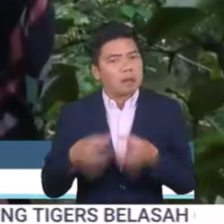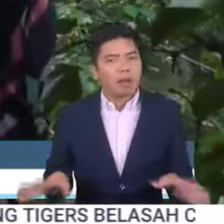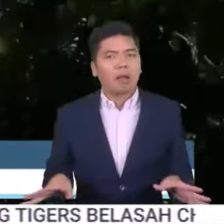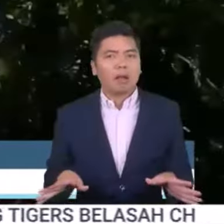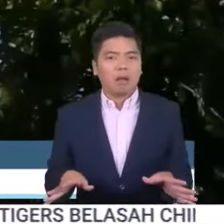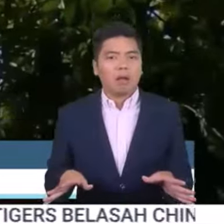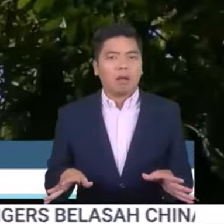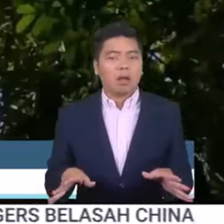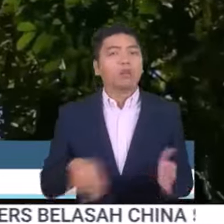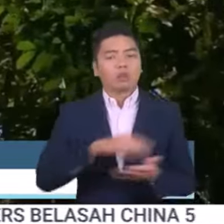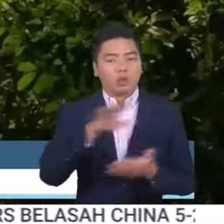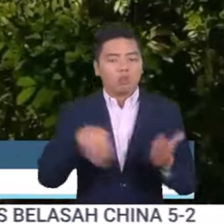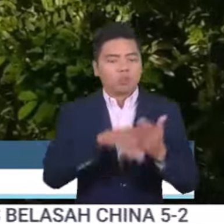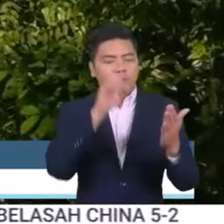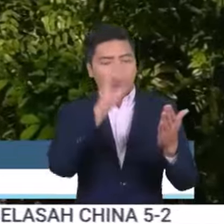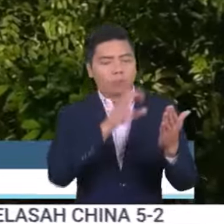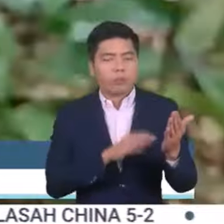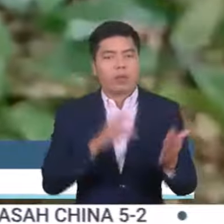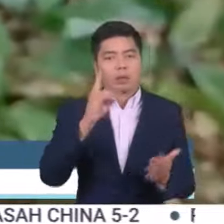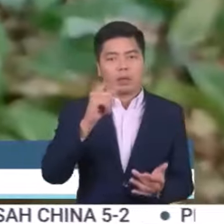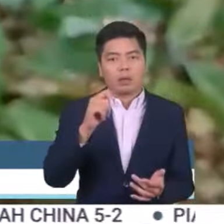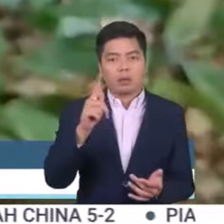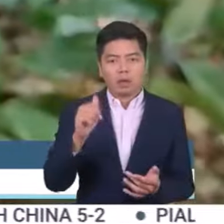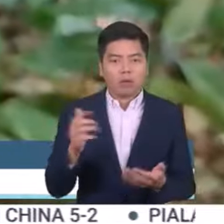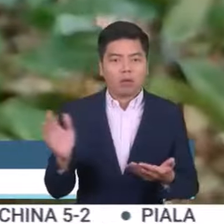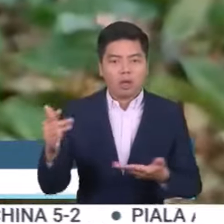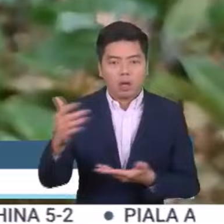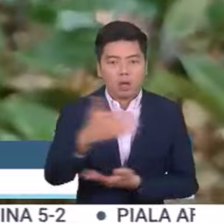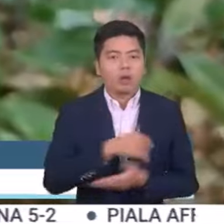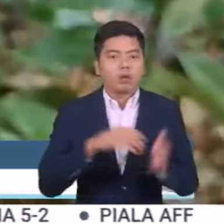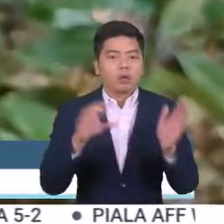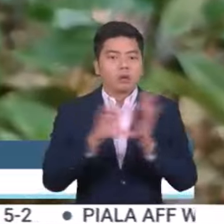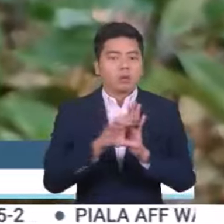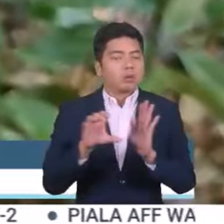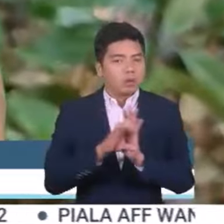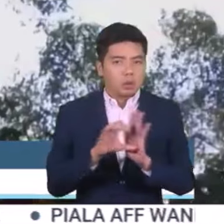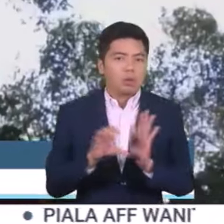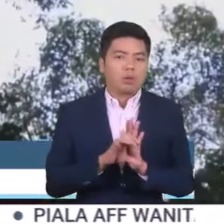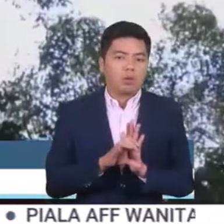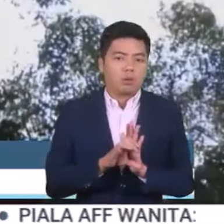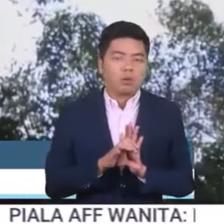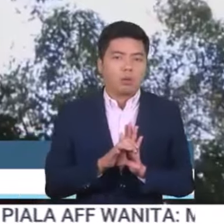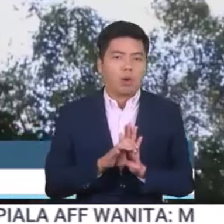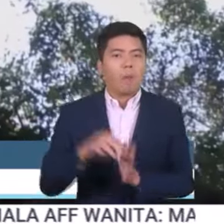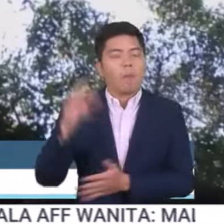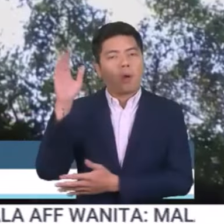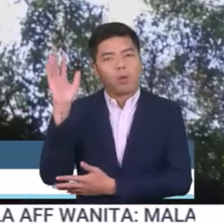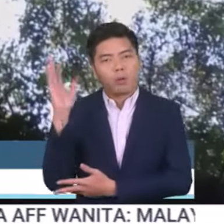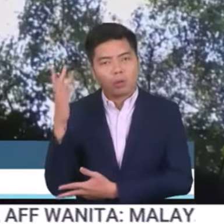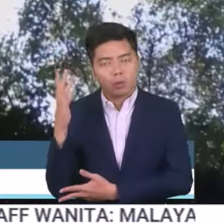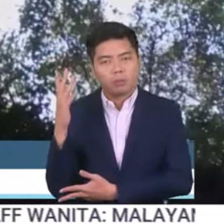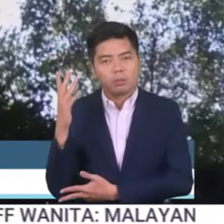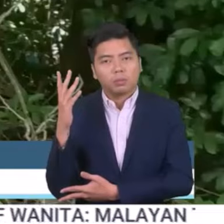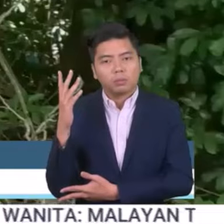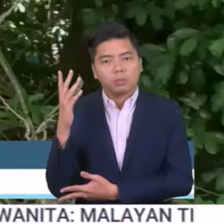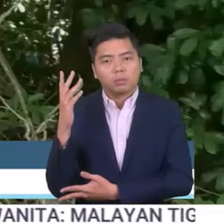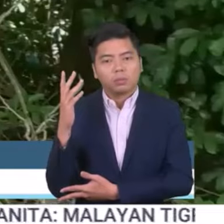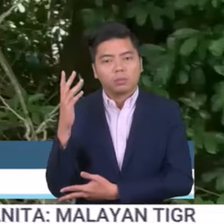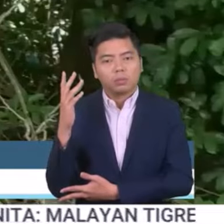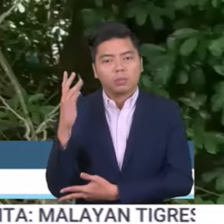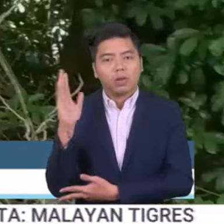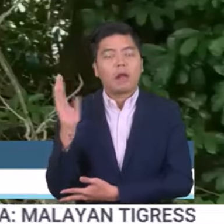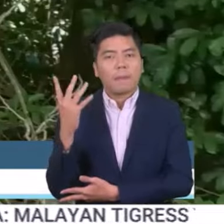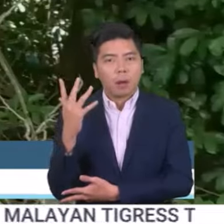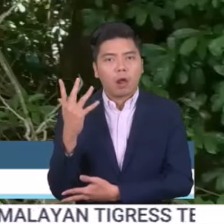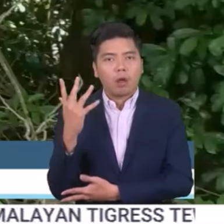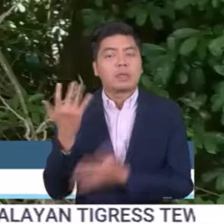segala data-data yang kita kumpulkan itu, seperti contoh umur pokok, beberapa